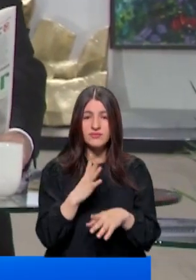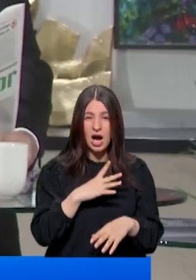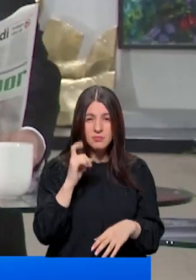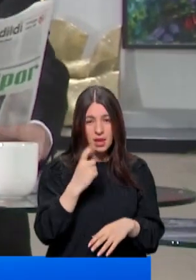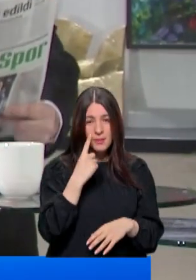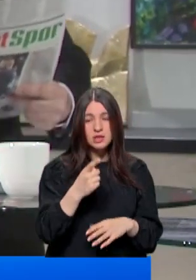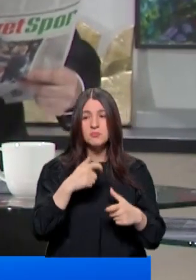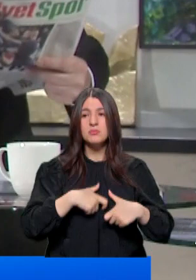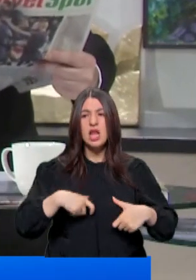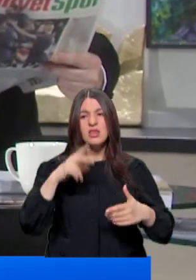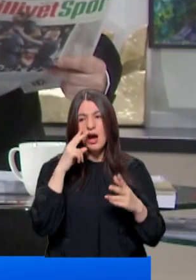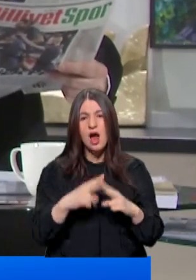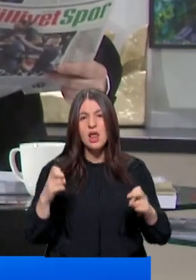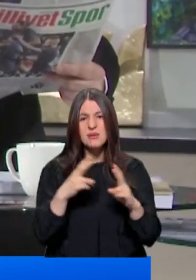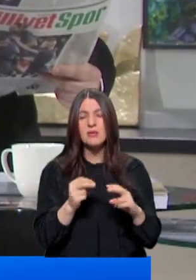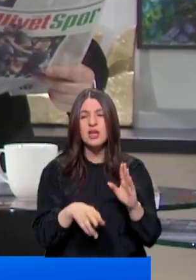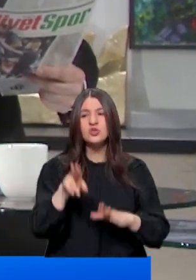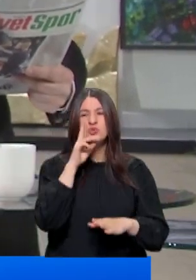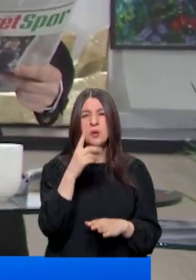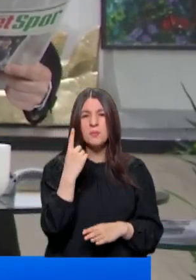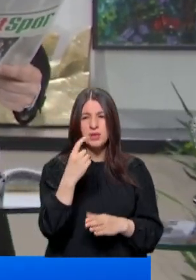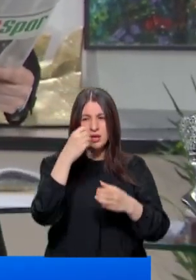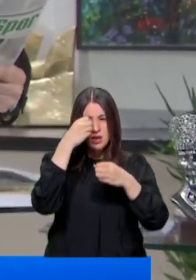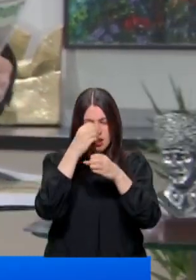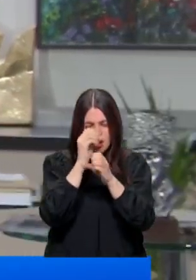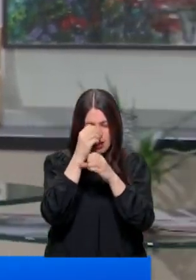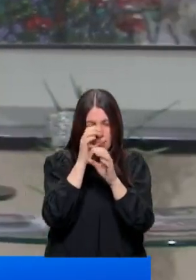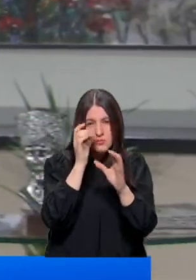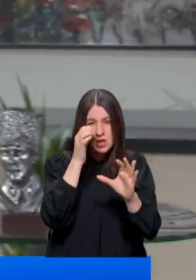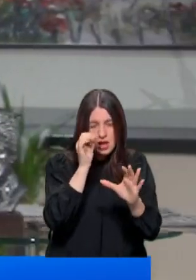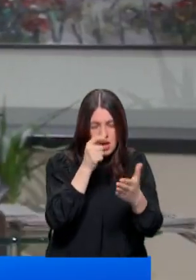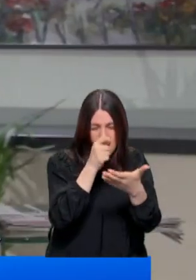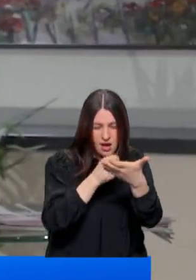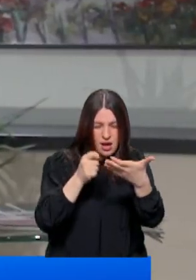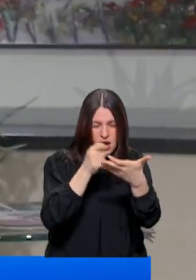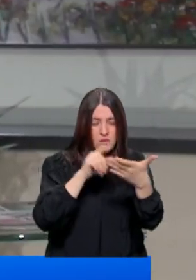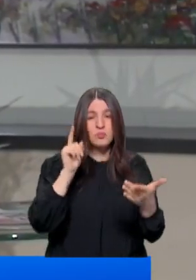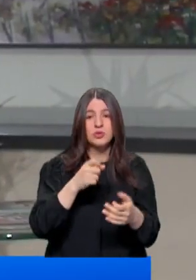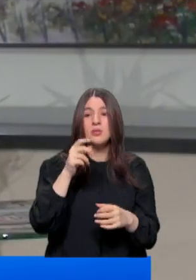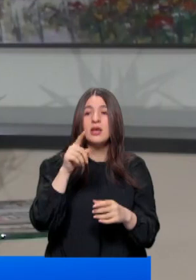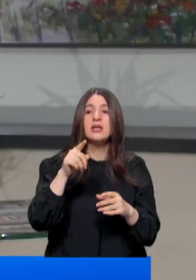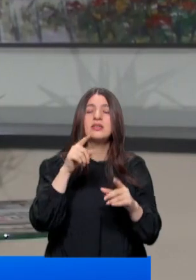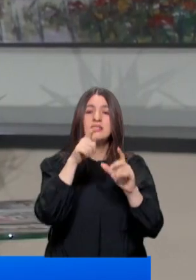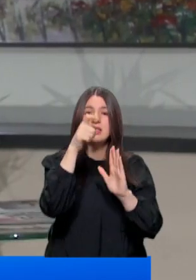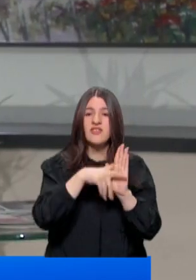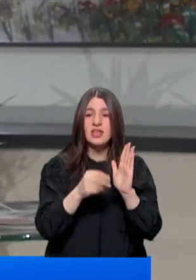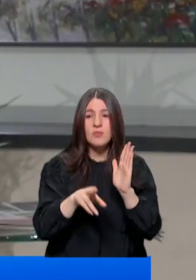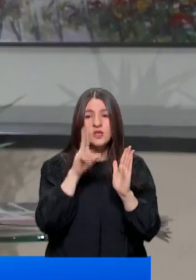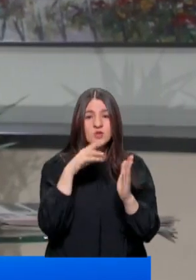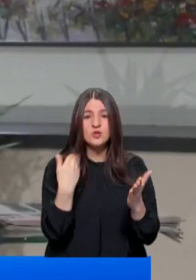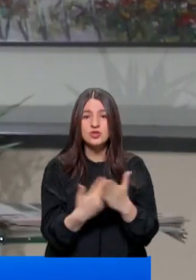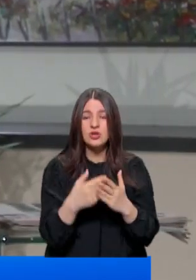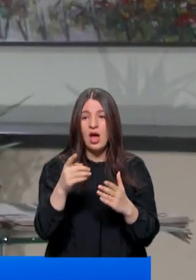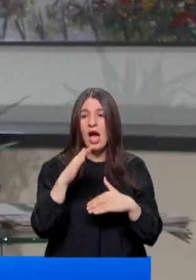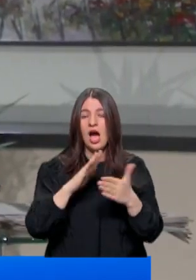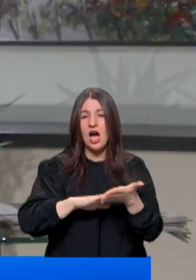baktım. Milliyet'te aradım. En son bir mikroskop buldum ve şöyle bir bulabildim efendim. Bakın sayfanın tam altında. Arkadaşlarım